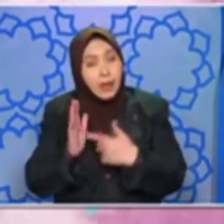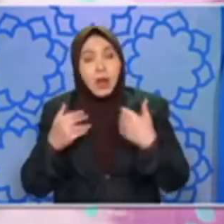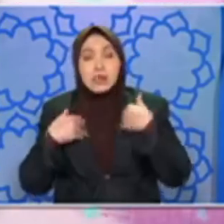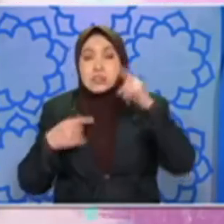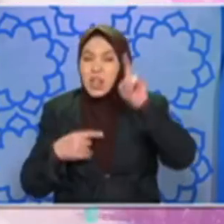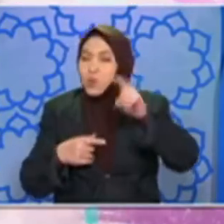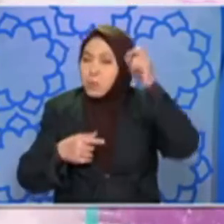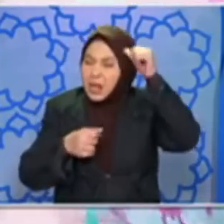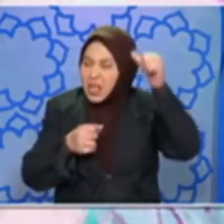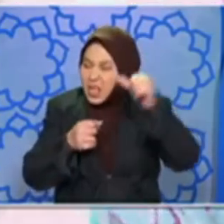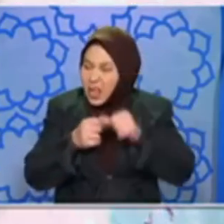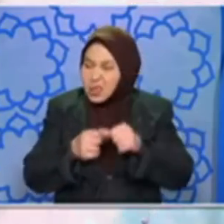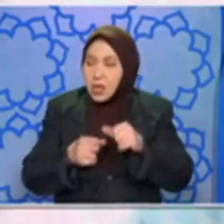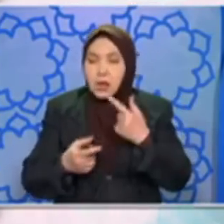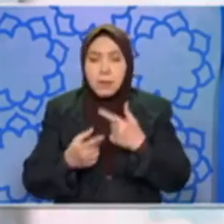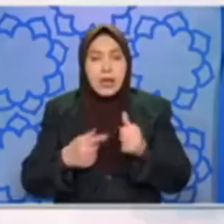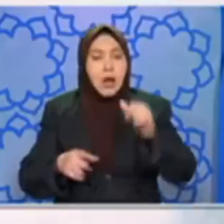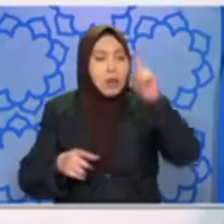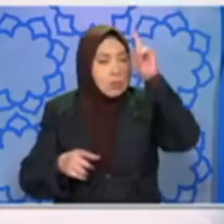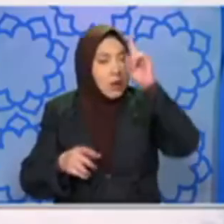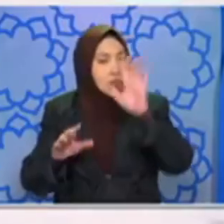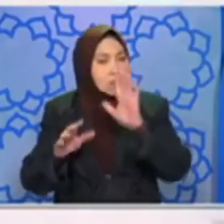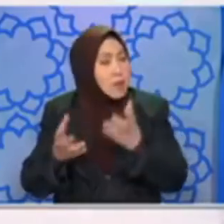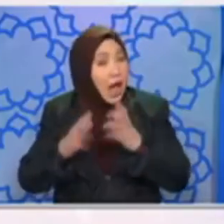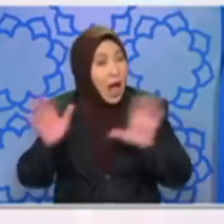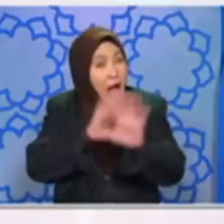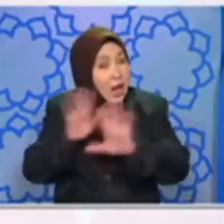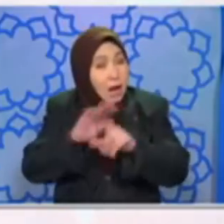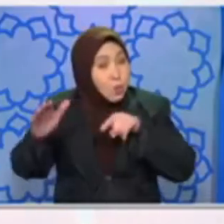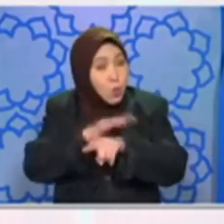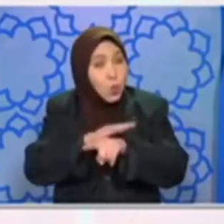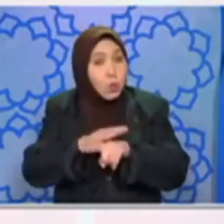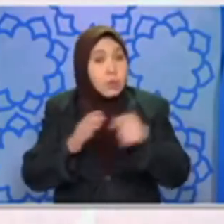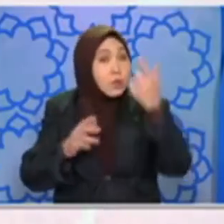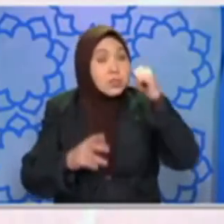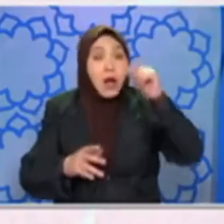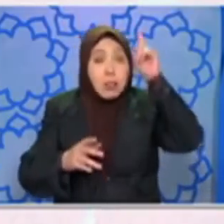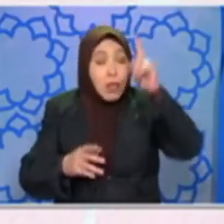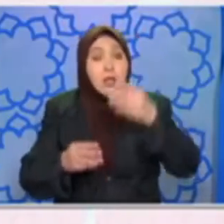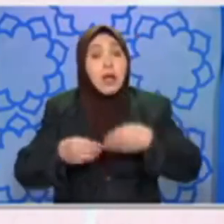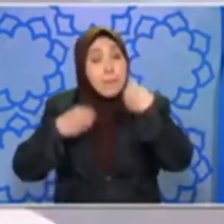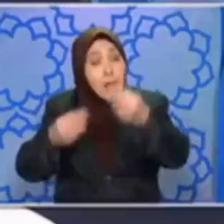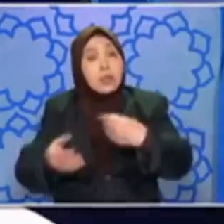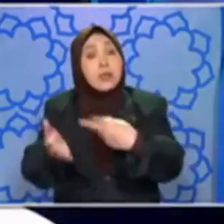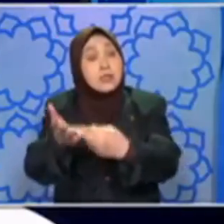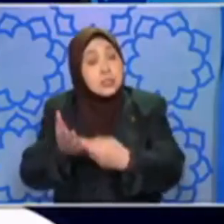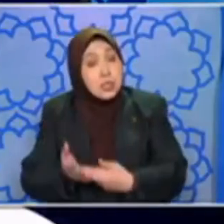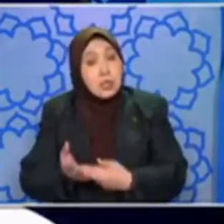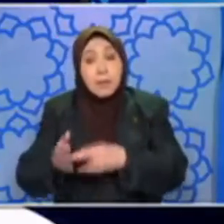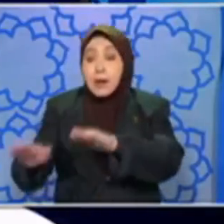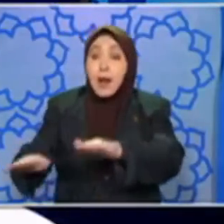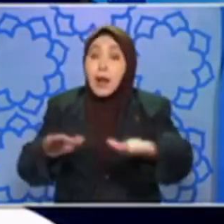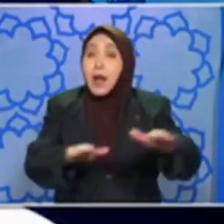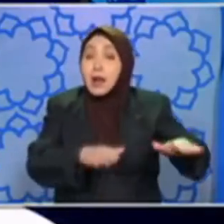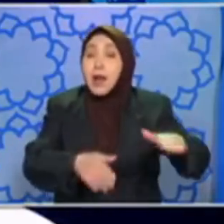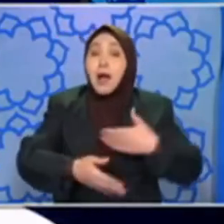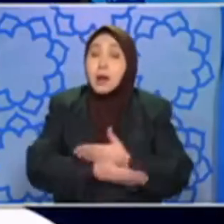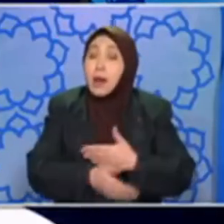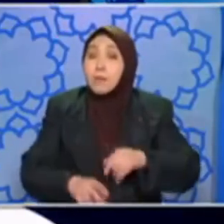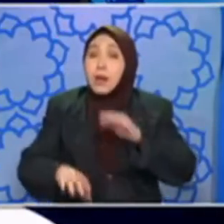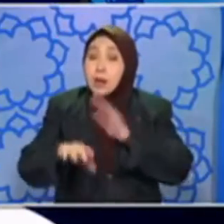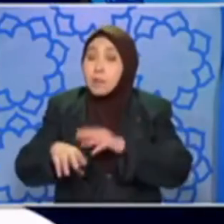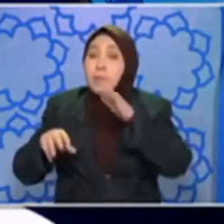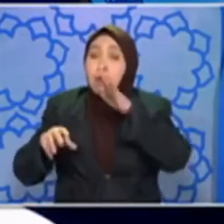daripada Allah, jangan bunuh. Pasal Allah kata, nahnu narzuquhum, kami yang memberi rezeki kepada mereka dan juga kepada kamu. Nah,